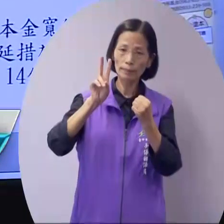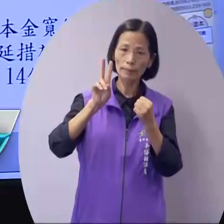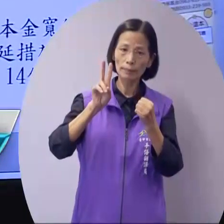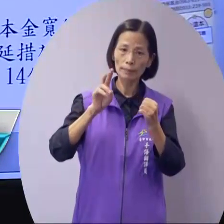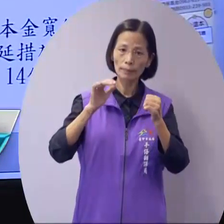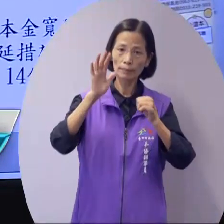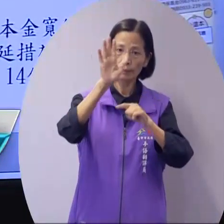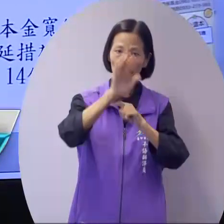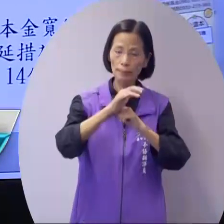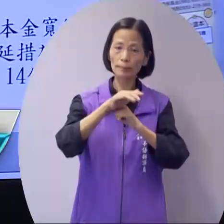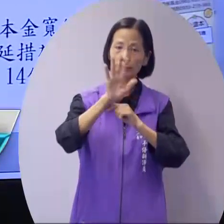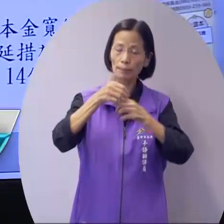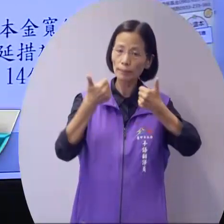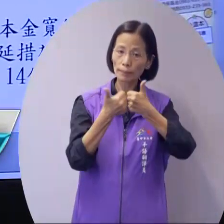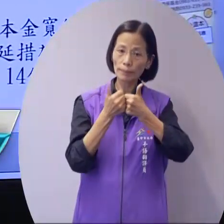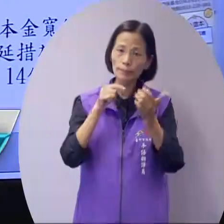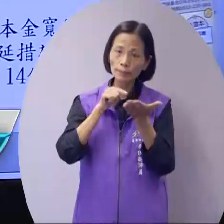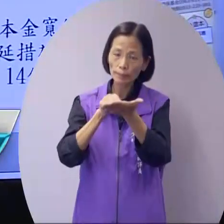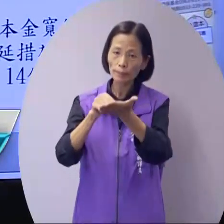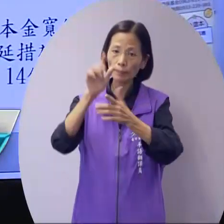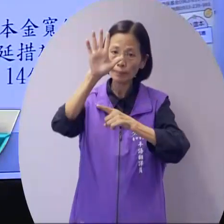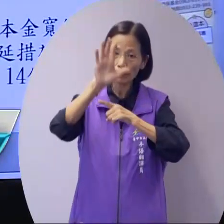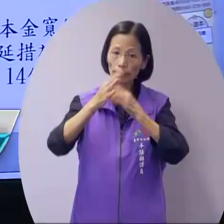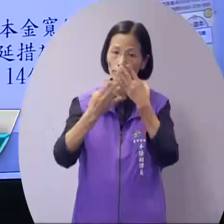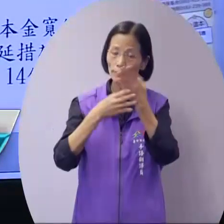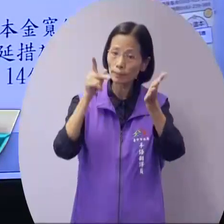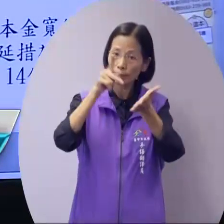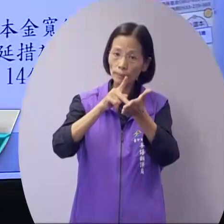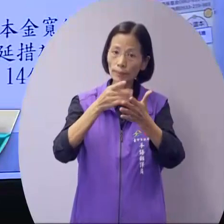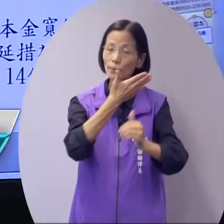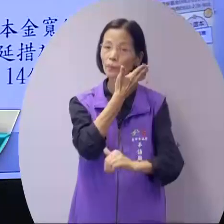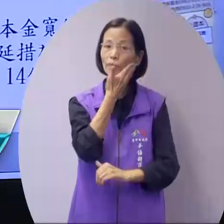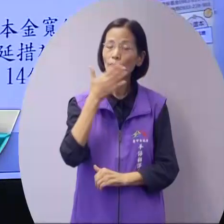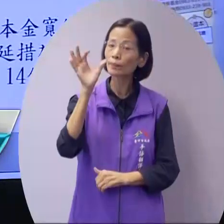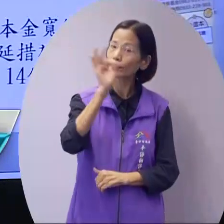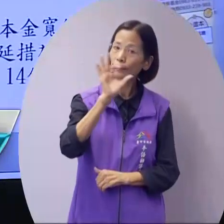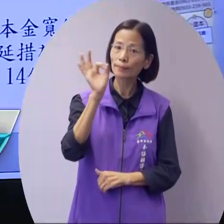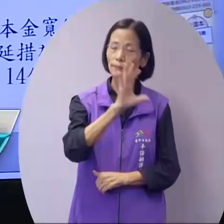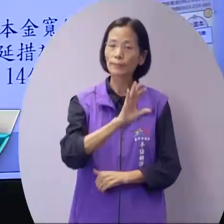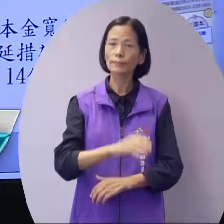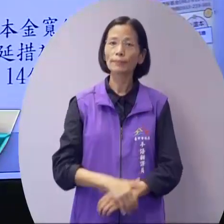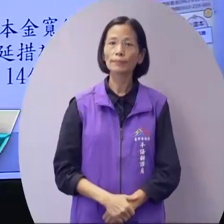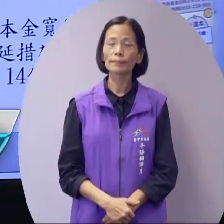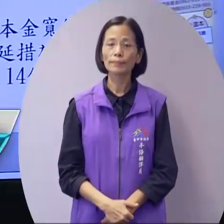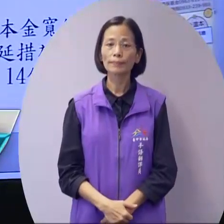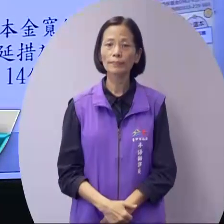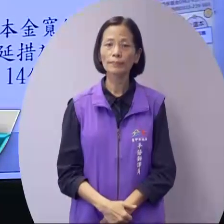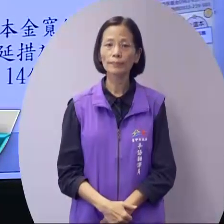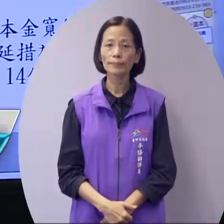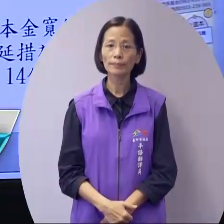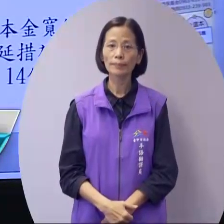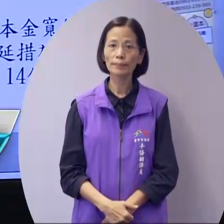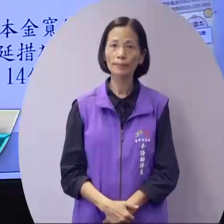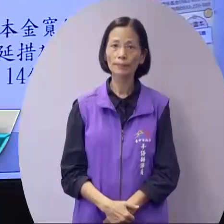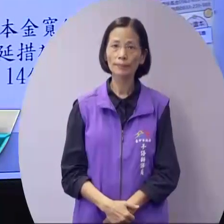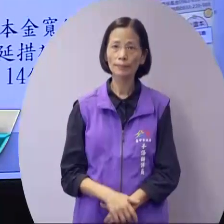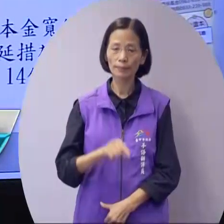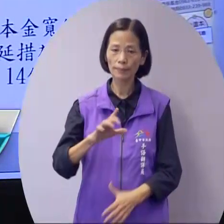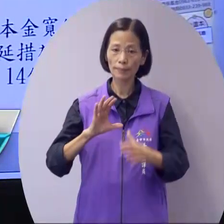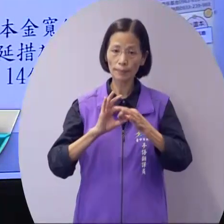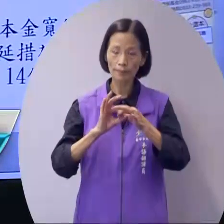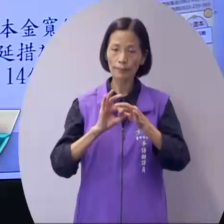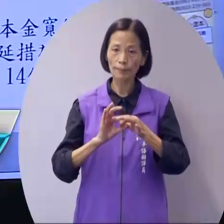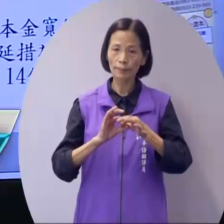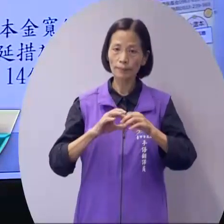22+7农会信用部来办理专案农贷利息免息措施，那及相关申请本